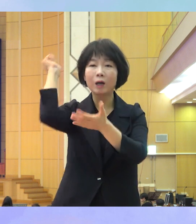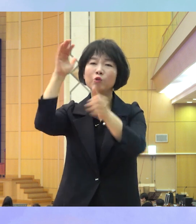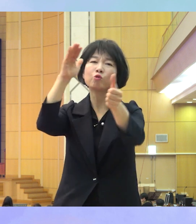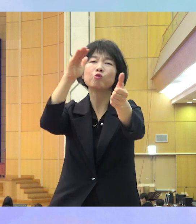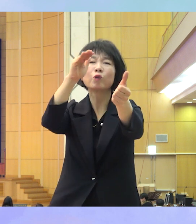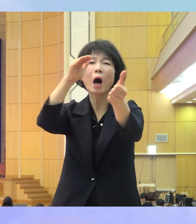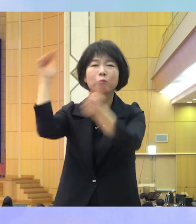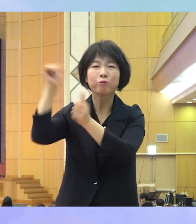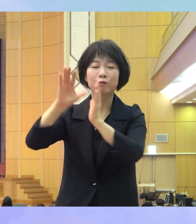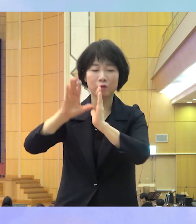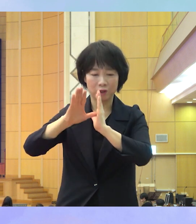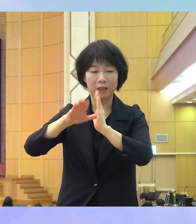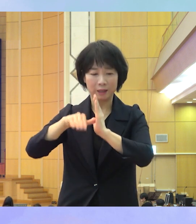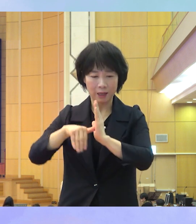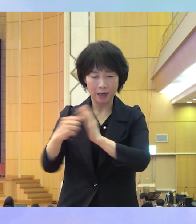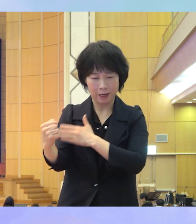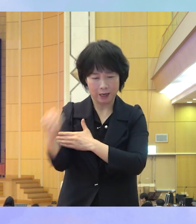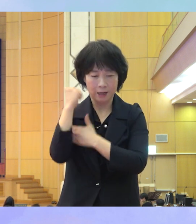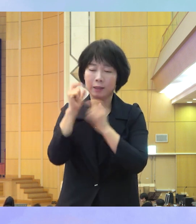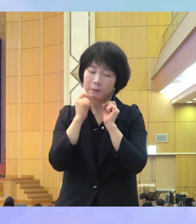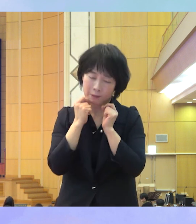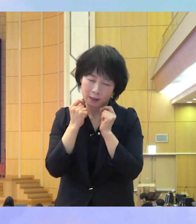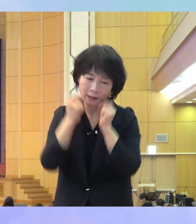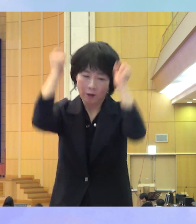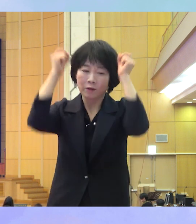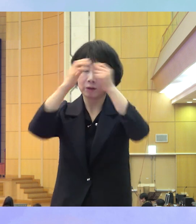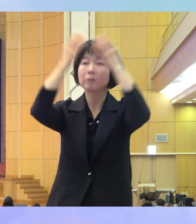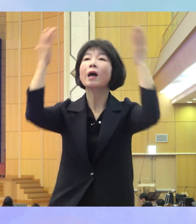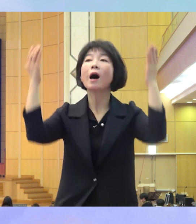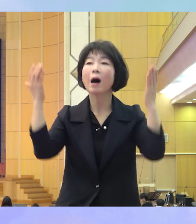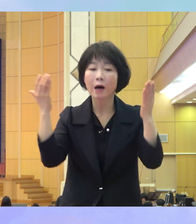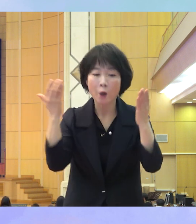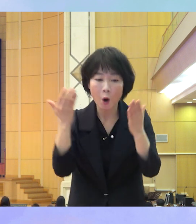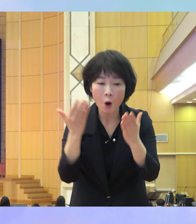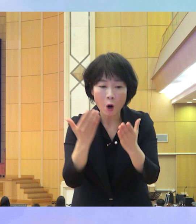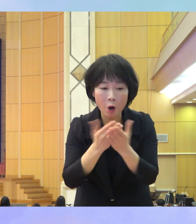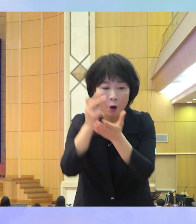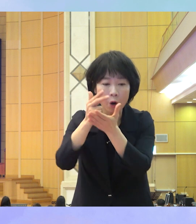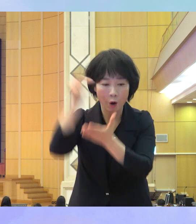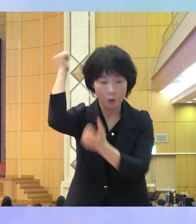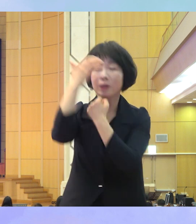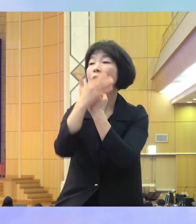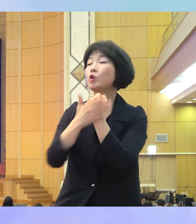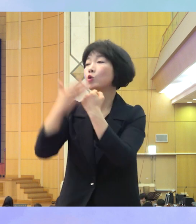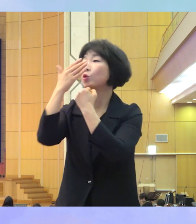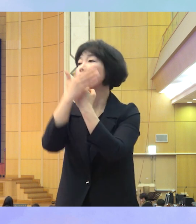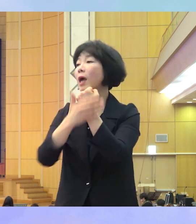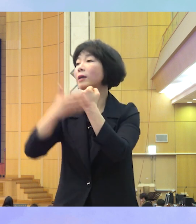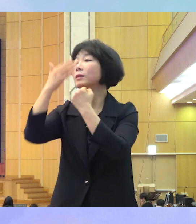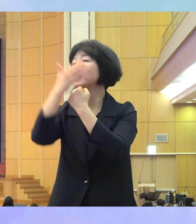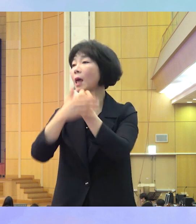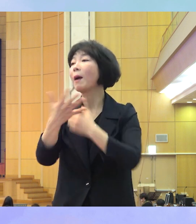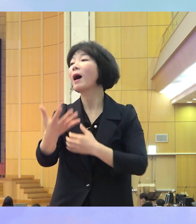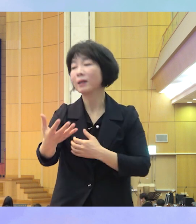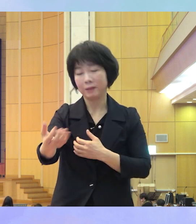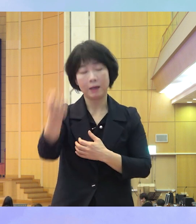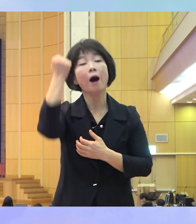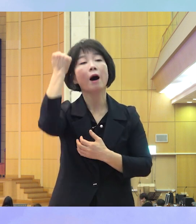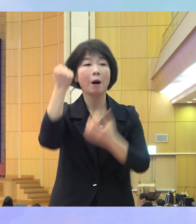주신다. 주가 부르실 때에 힘과 정성 다하여 주의